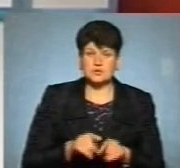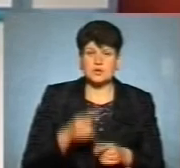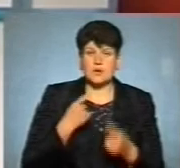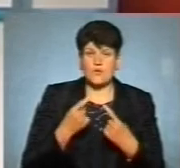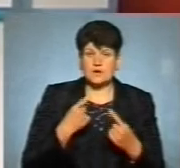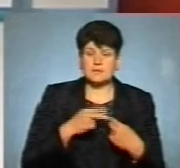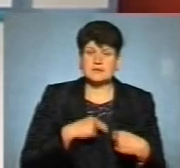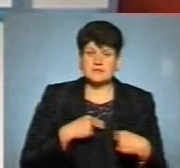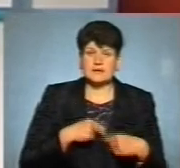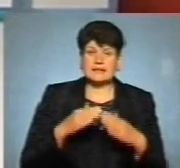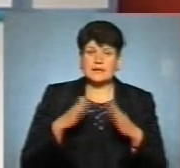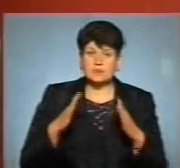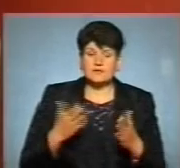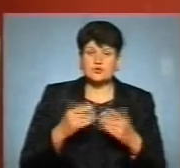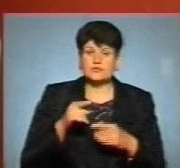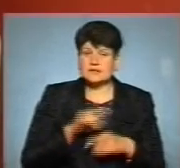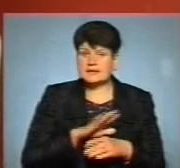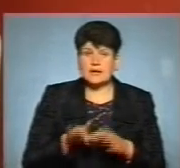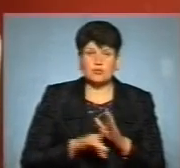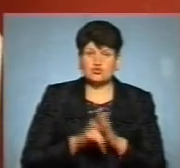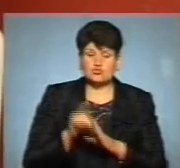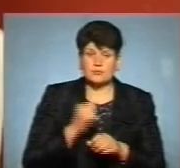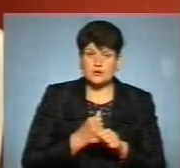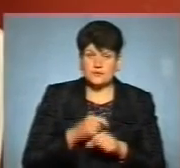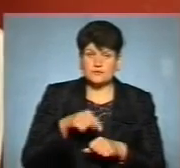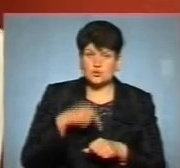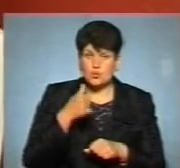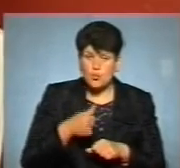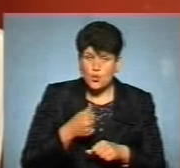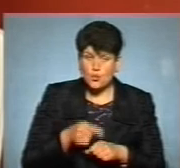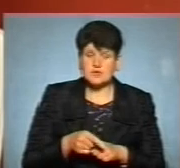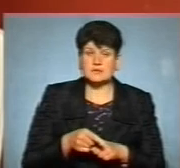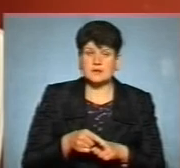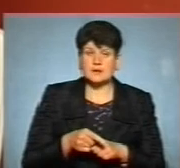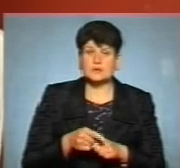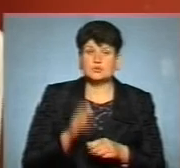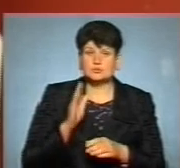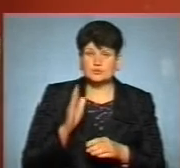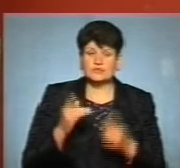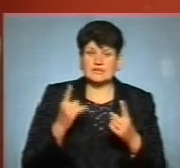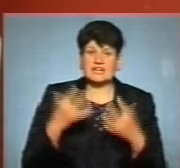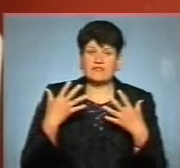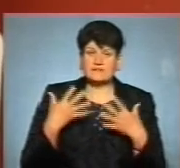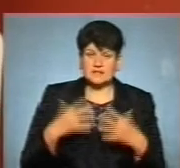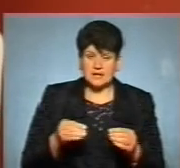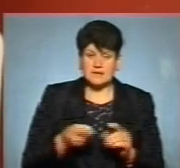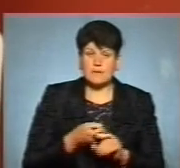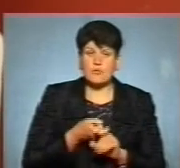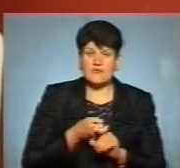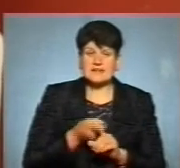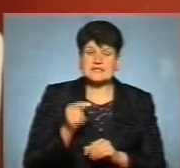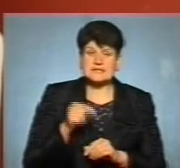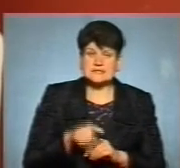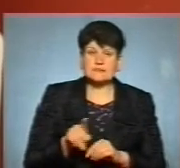зокрема, працівники таборів, якщо вони не почнуть працювати цього року, то понесуть великі втрати, зокрема, пов'язані з тим,